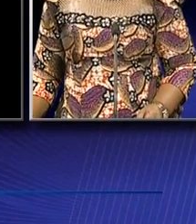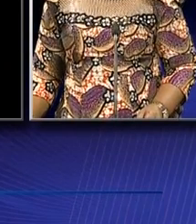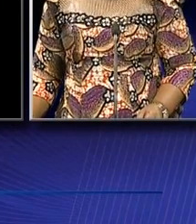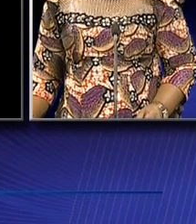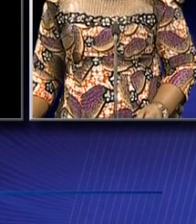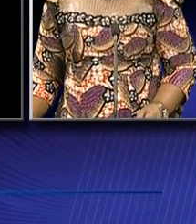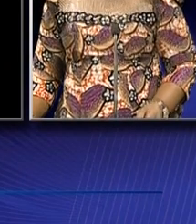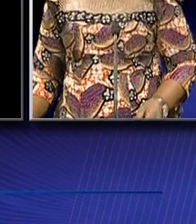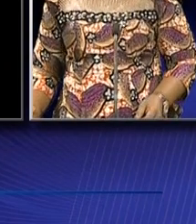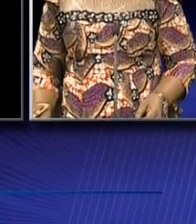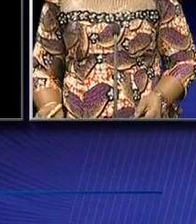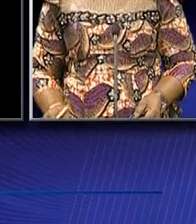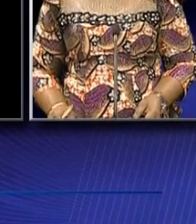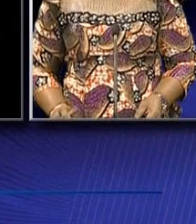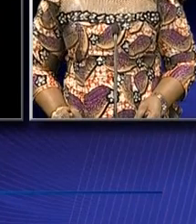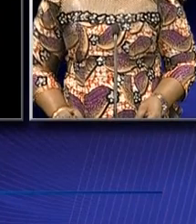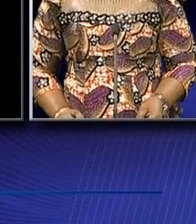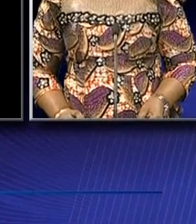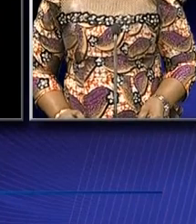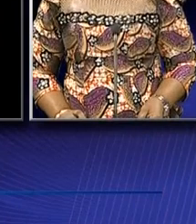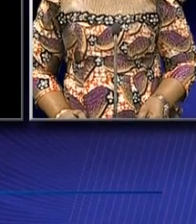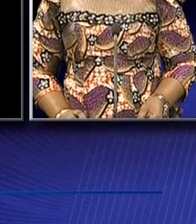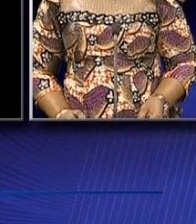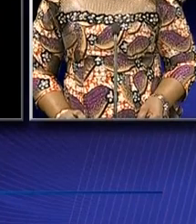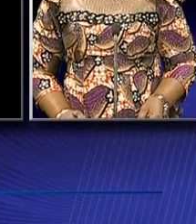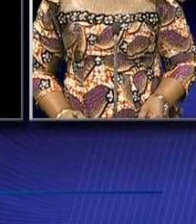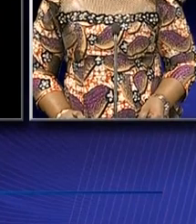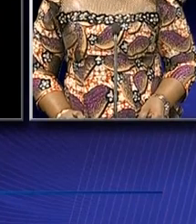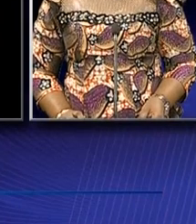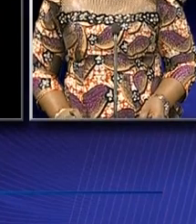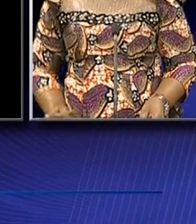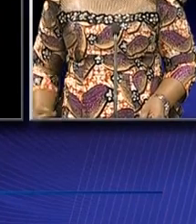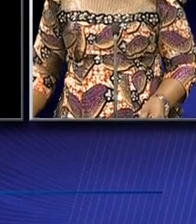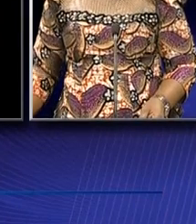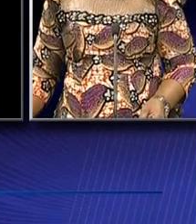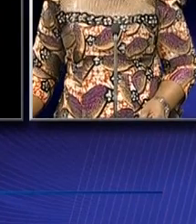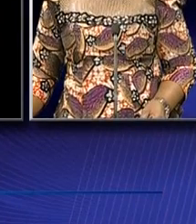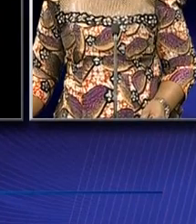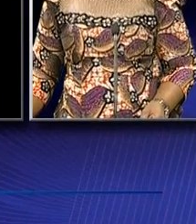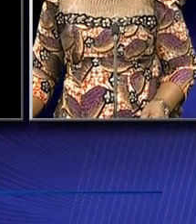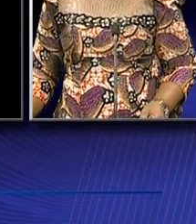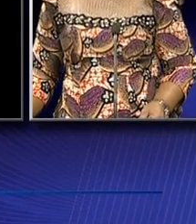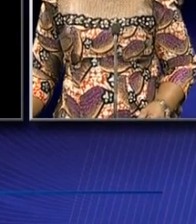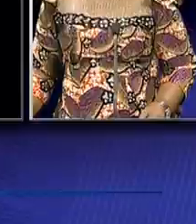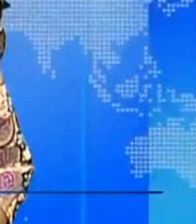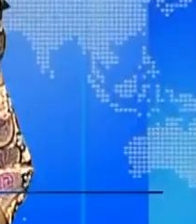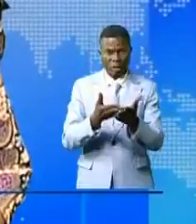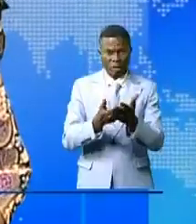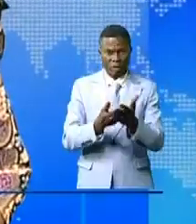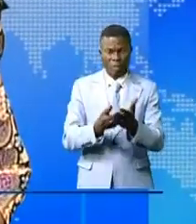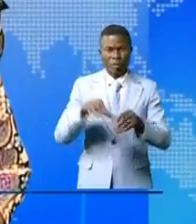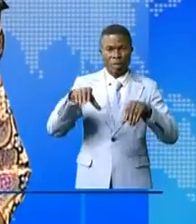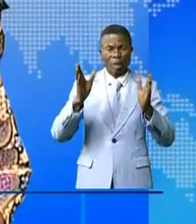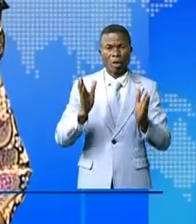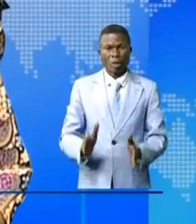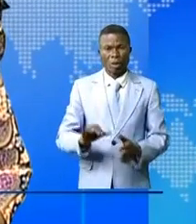s'est tenue sous le haut patronage du président de la République du Niger, Mohamed Bazoum. Au terme de cette rencontre, le